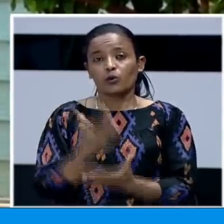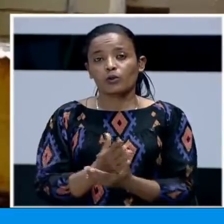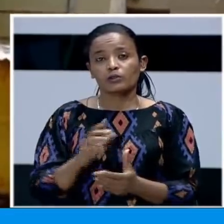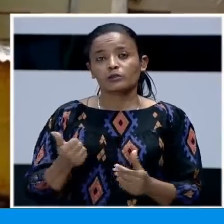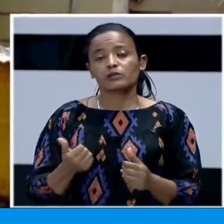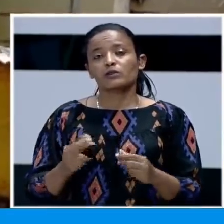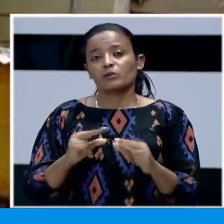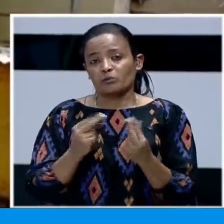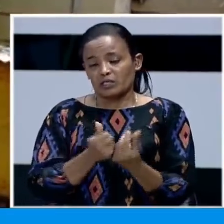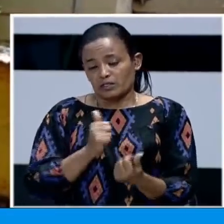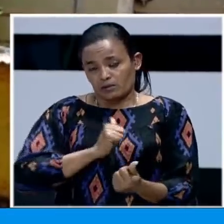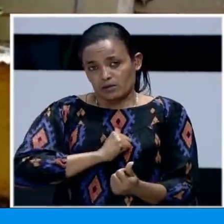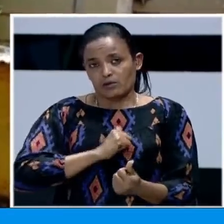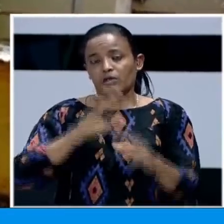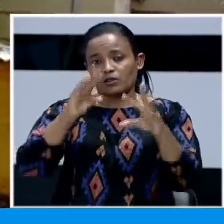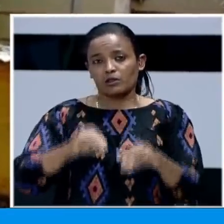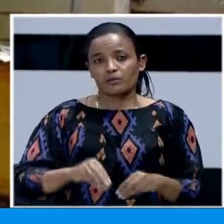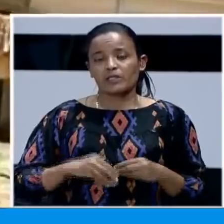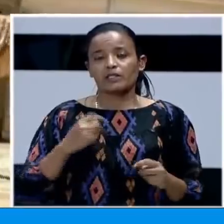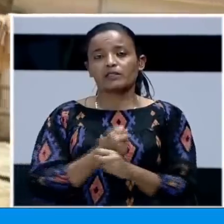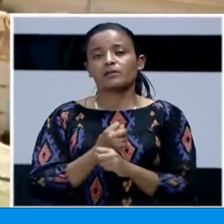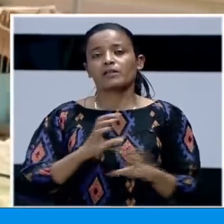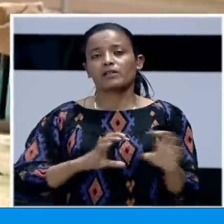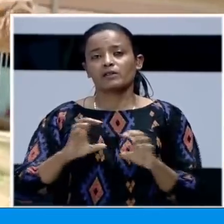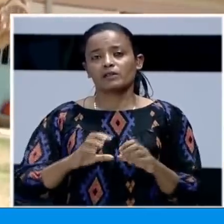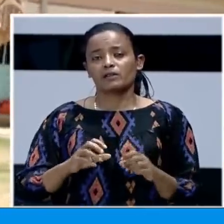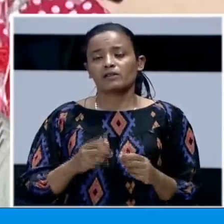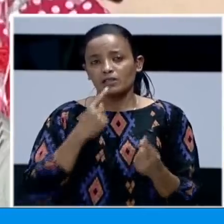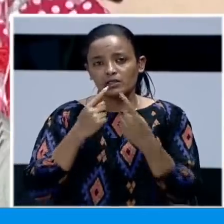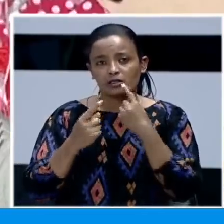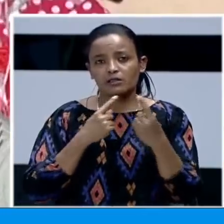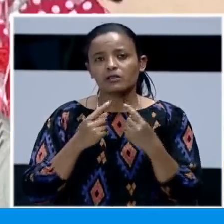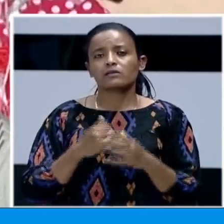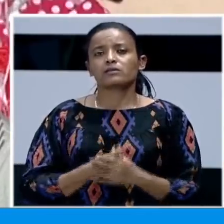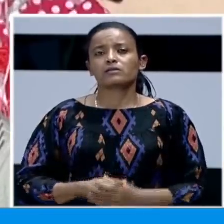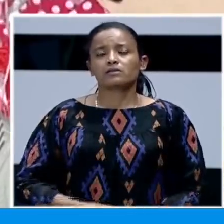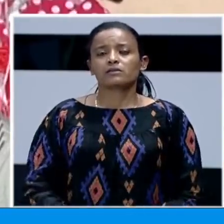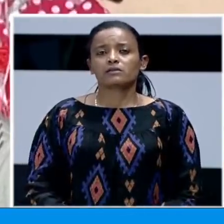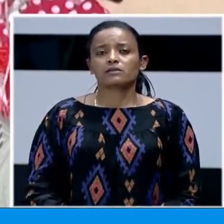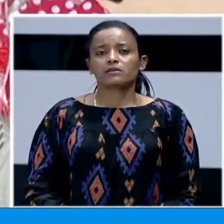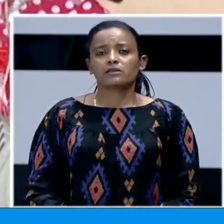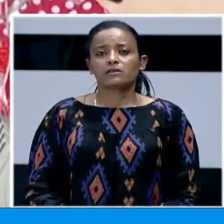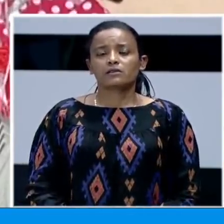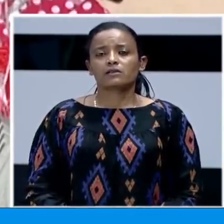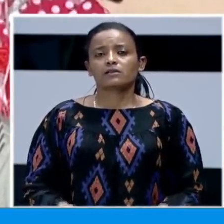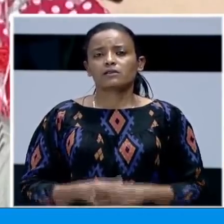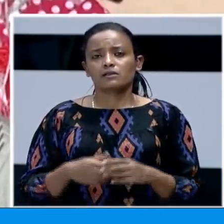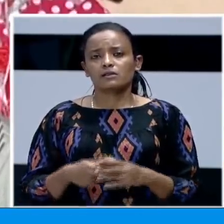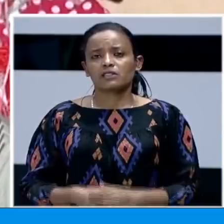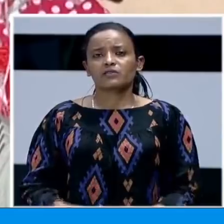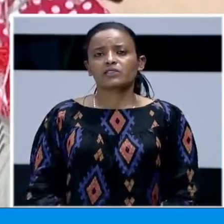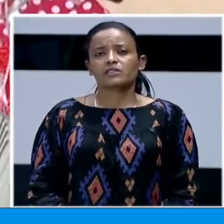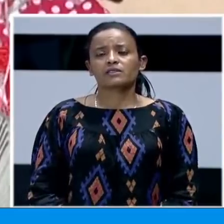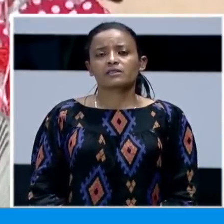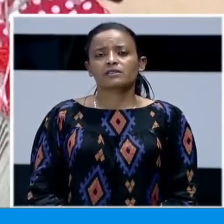بعلنان بیت سبنان سلزغنا قبول گیرنا تقبیر نایویلم آواجع منم. یو عزیز قولی احسی